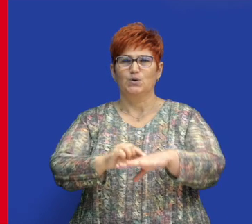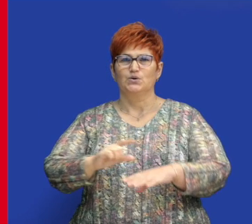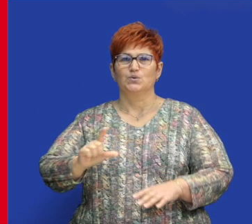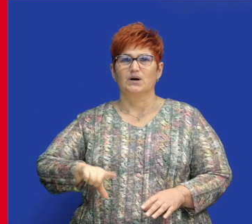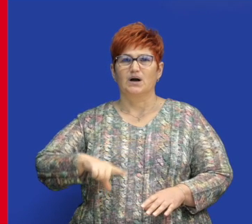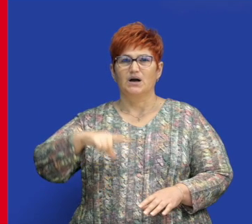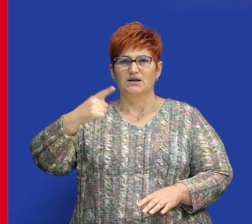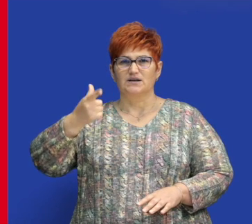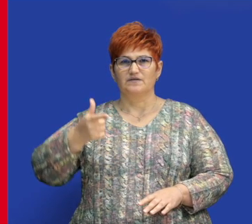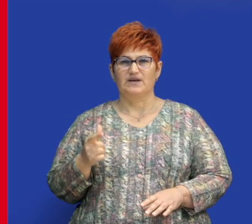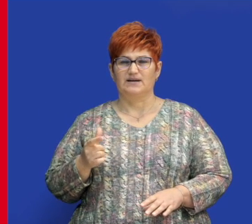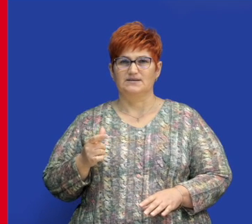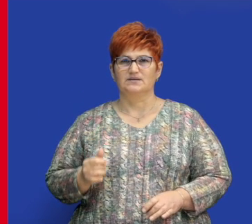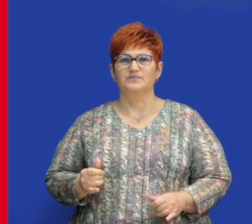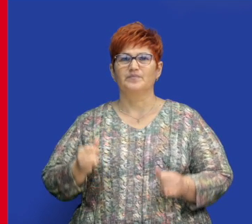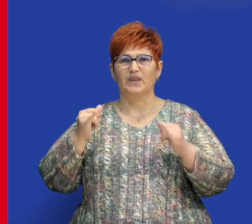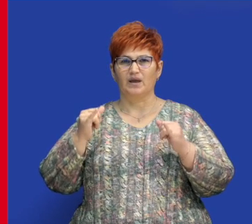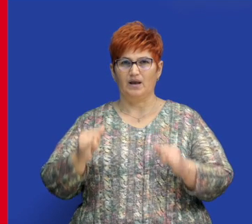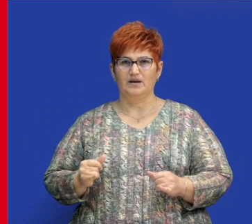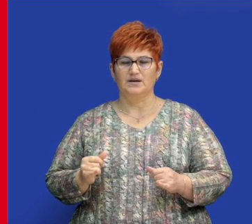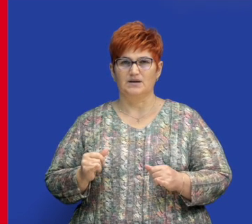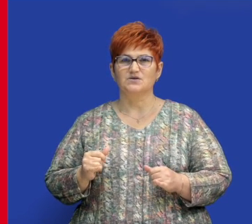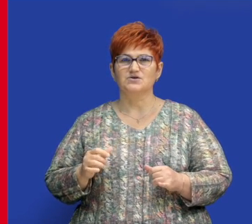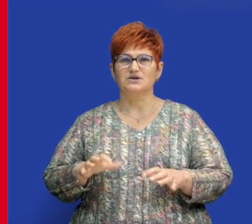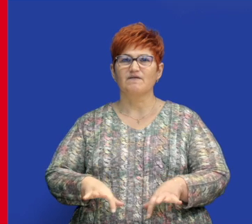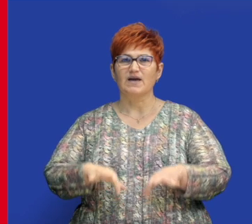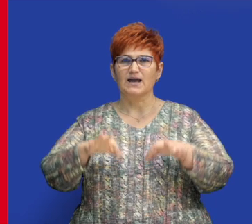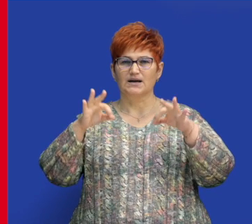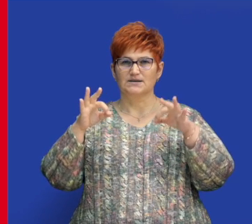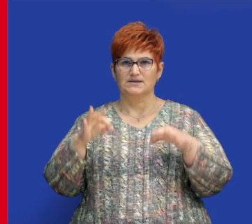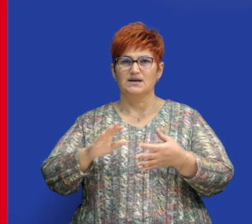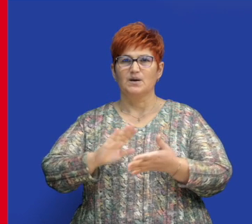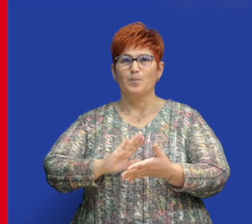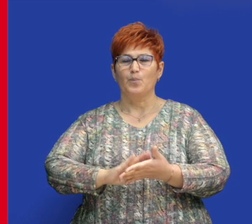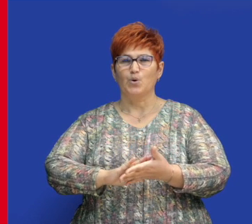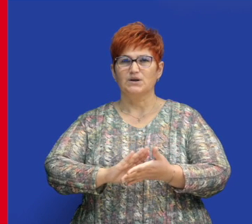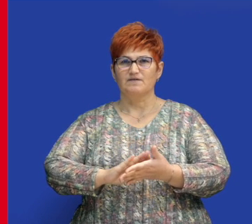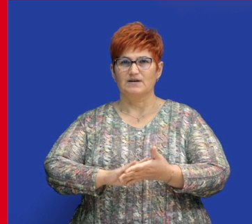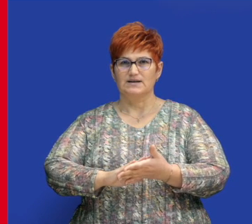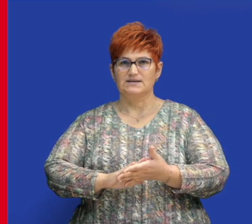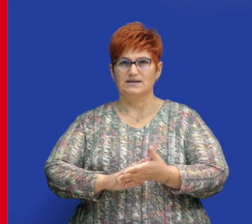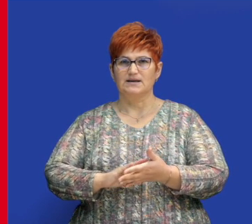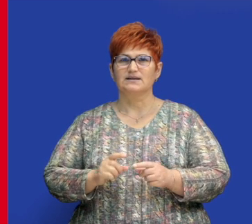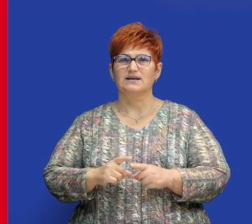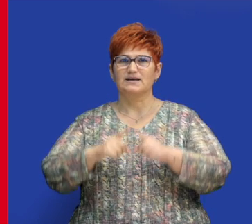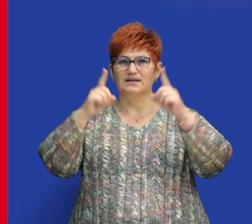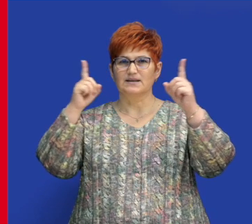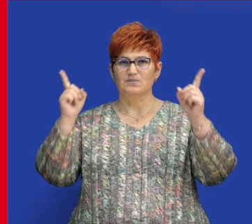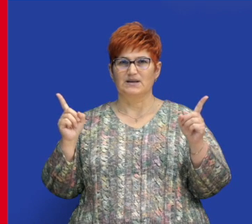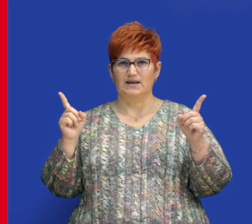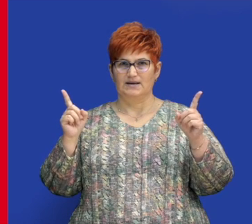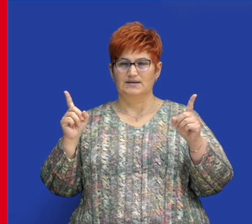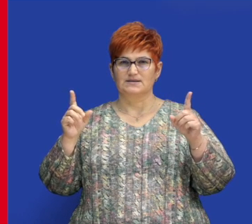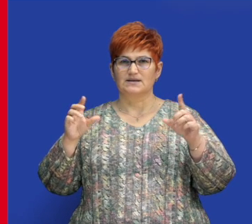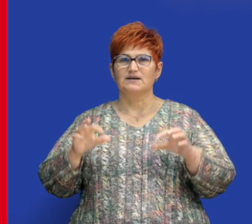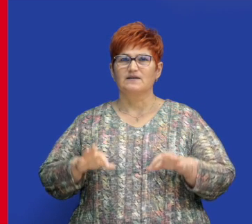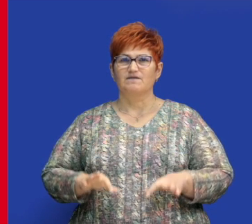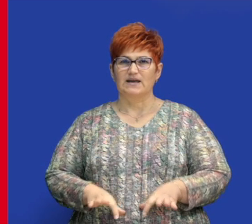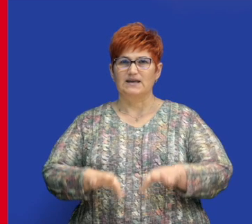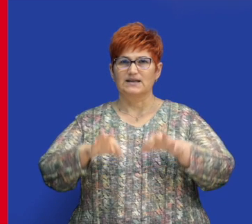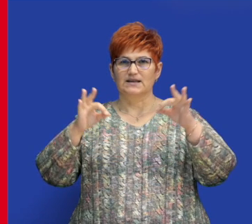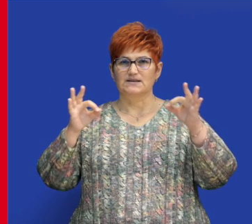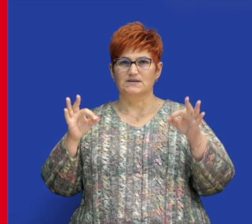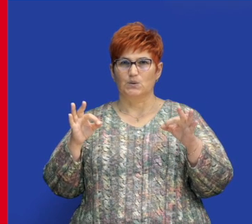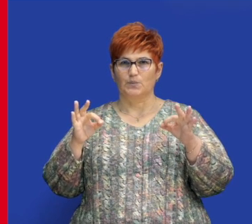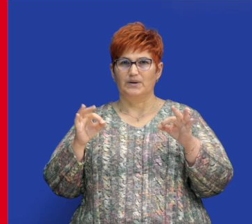1,5 millió lakossal. A belga alkotmány három nyelvet ismer el hivatalosként: a franciát, a flamandot és